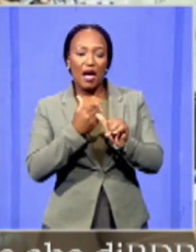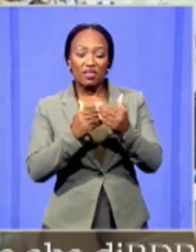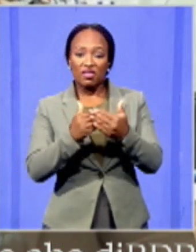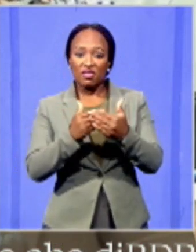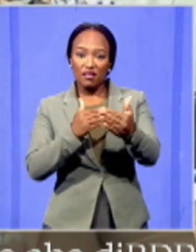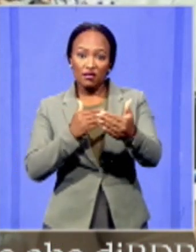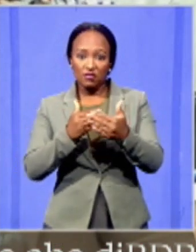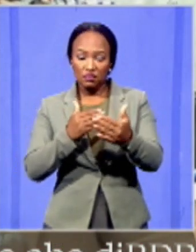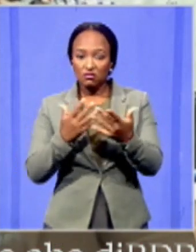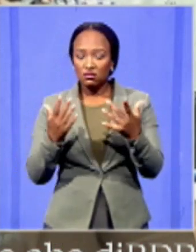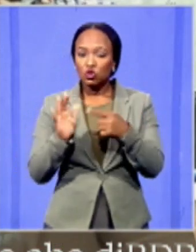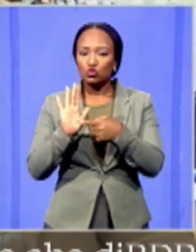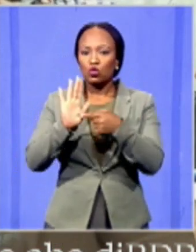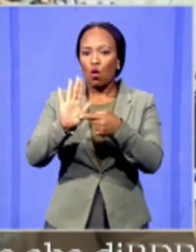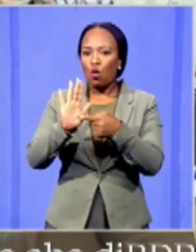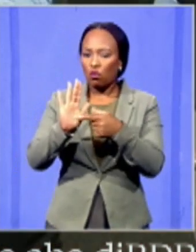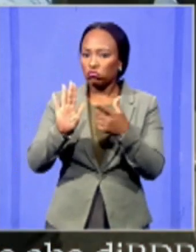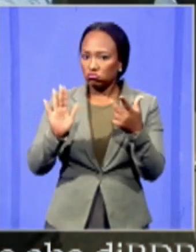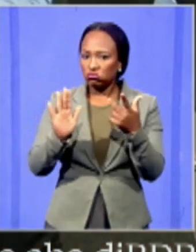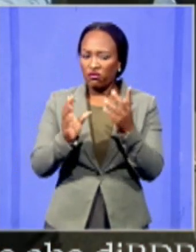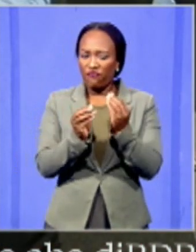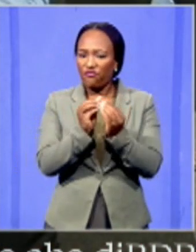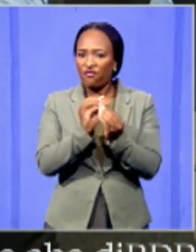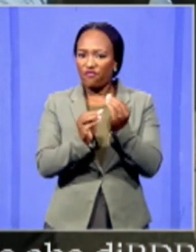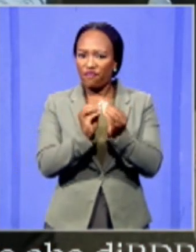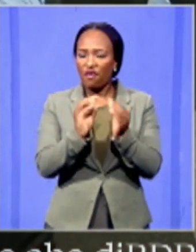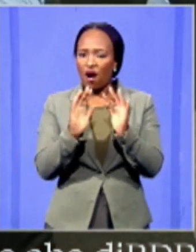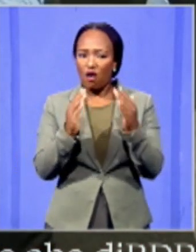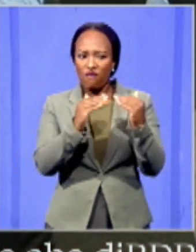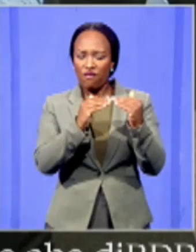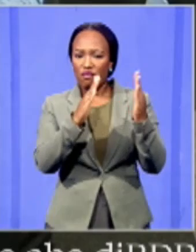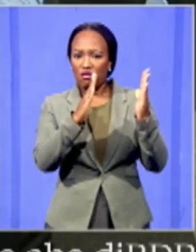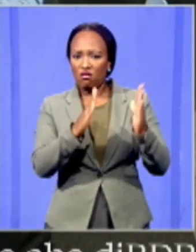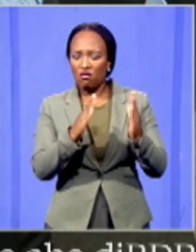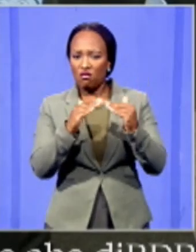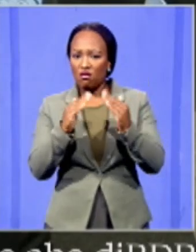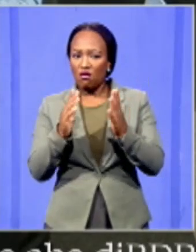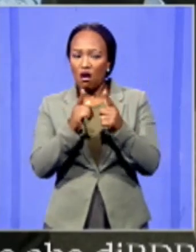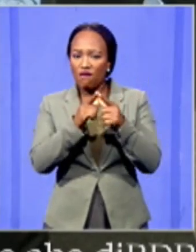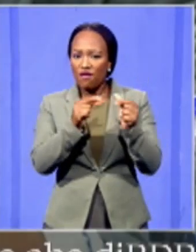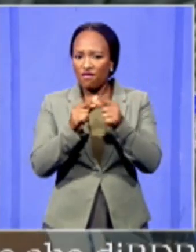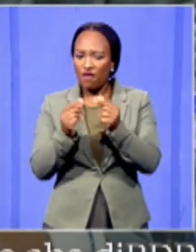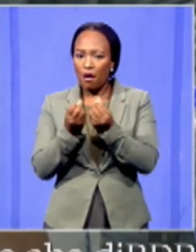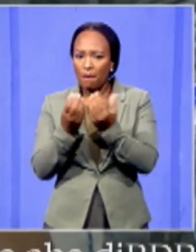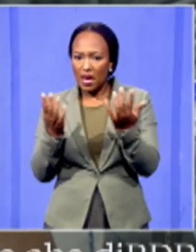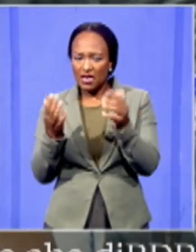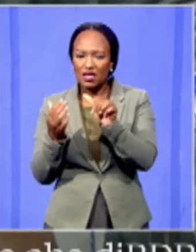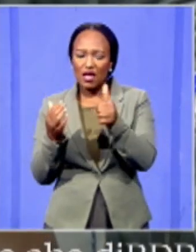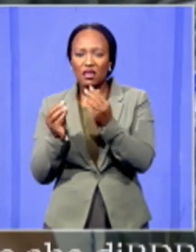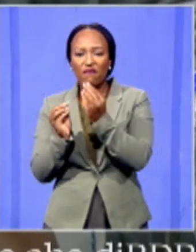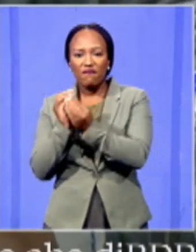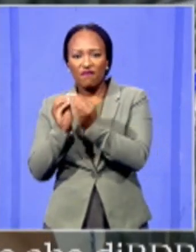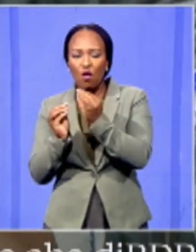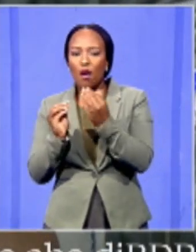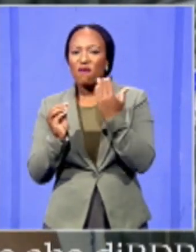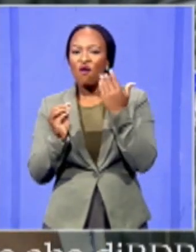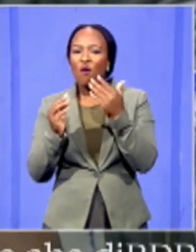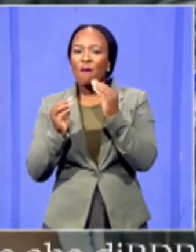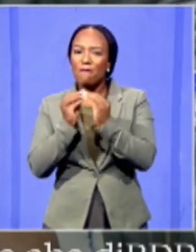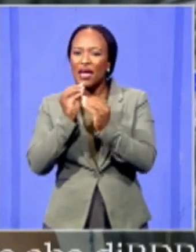e bontshang kgatelopele e e fitlheletsweng mo palong ya matlo a wa koniseditsweng le ao a baakantsweng morago ga go sa agiwe